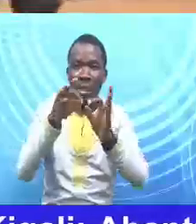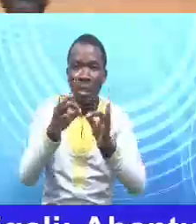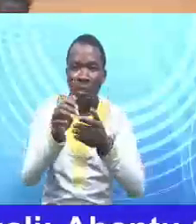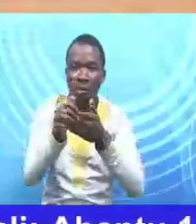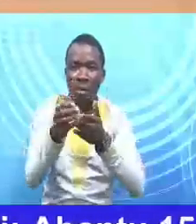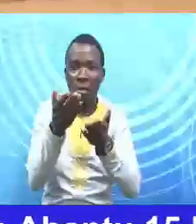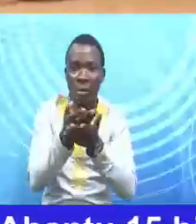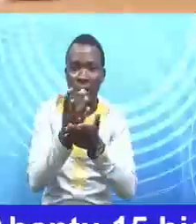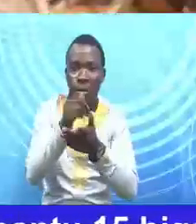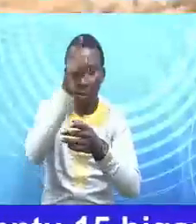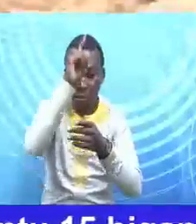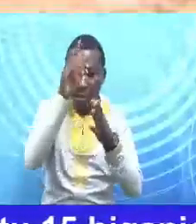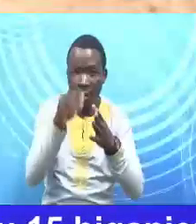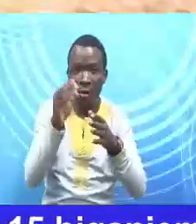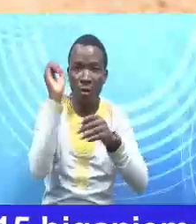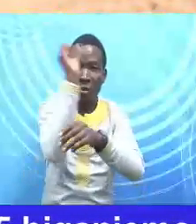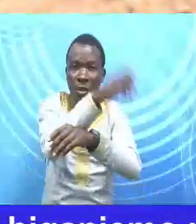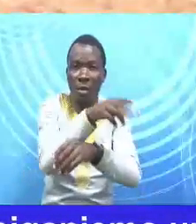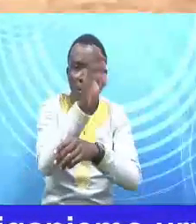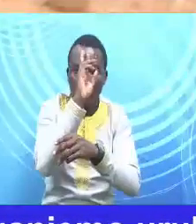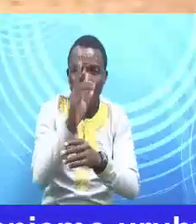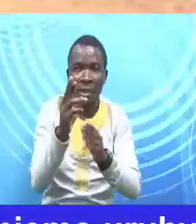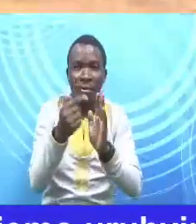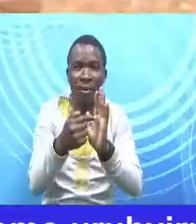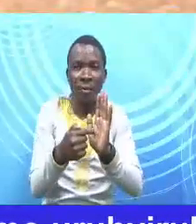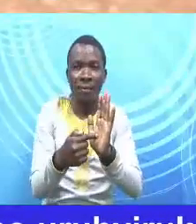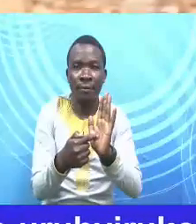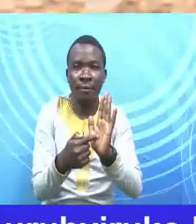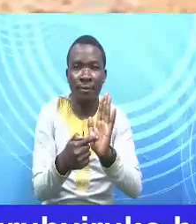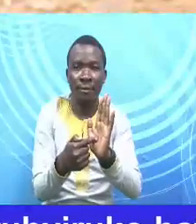kurushaho kubahiriza aya mabwiriza